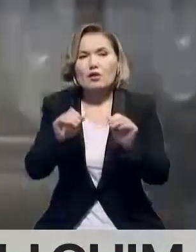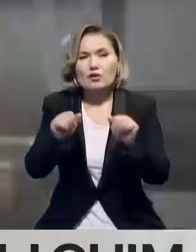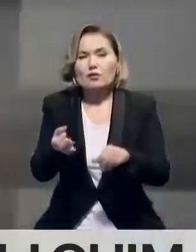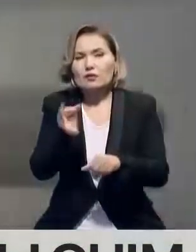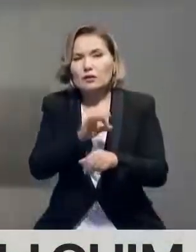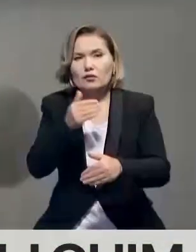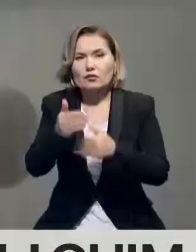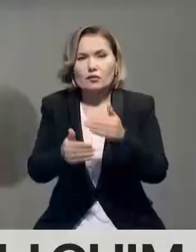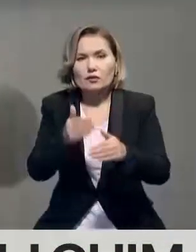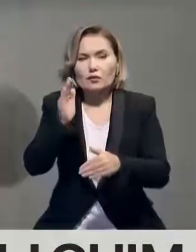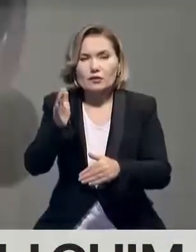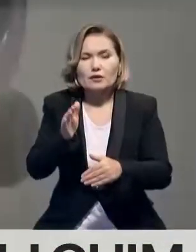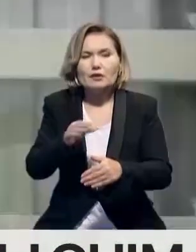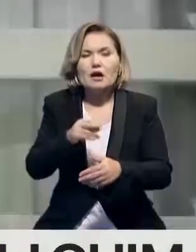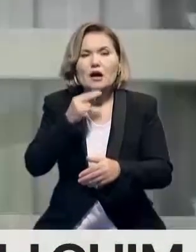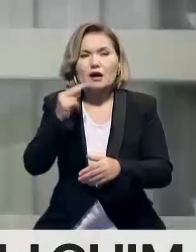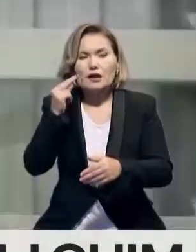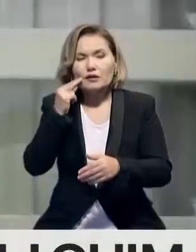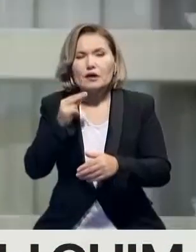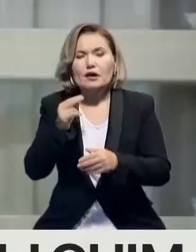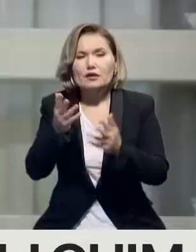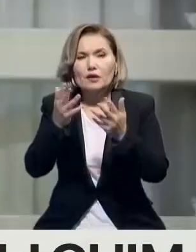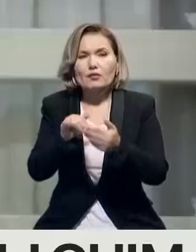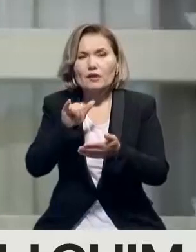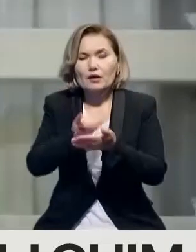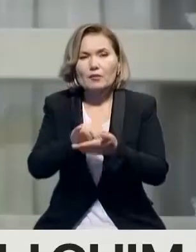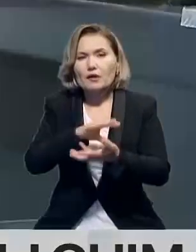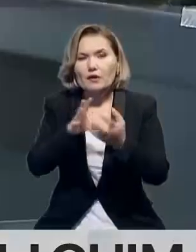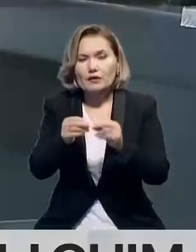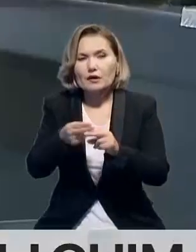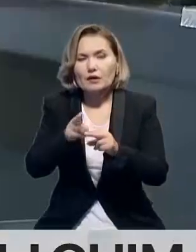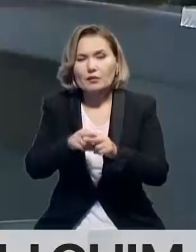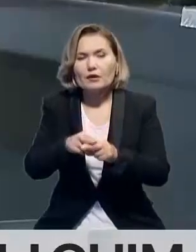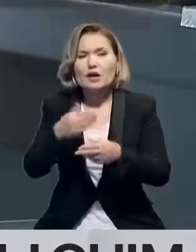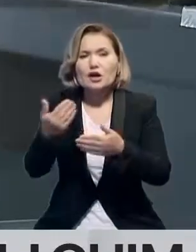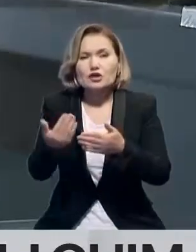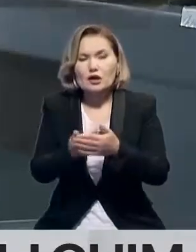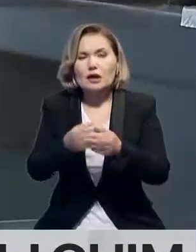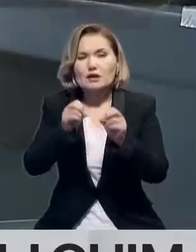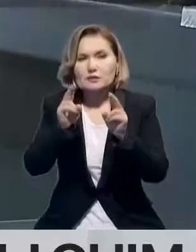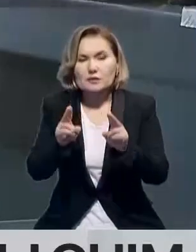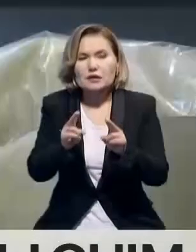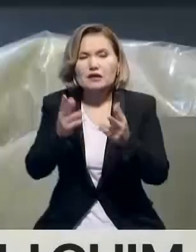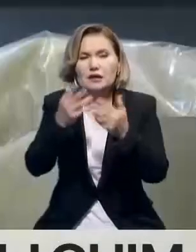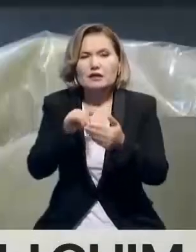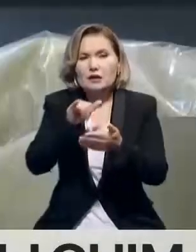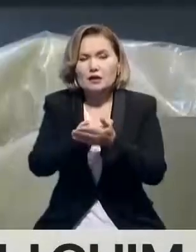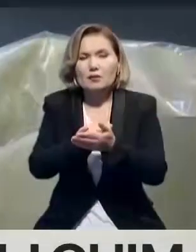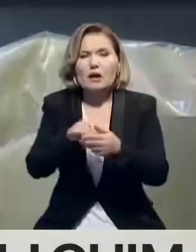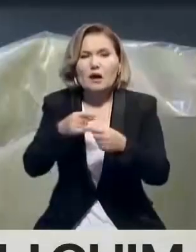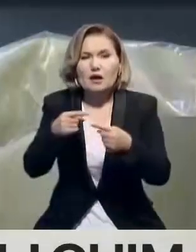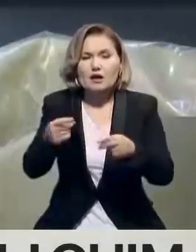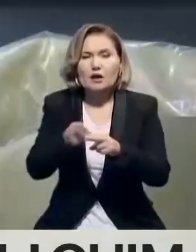көкжиегі кеңейе түспек. Қытай қондырғысы мен Ресей шикізаты пайдаланатын цехқа жуырда жаңа қалыптар әкелініп, қазір каскадан бөлек